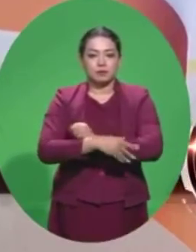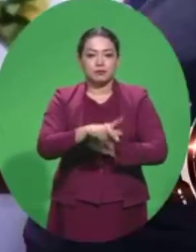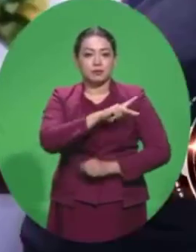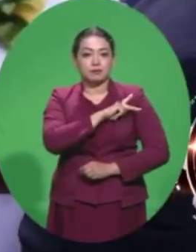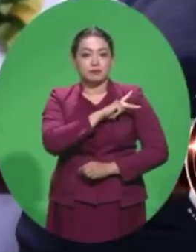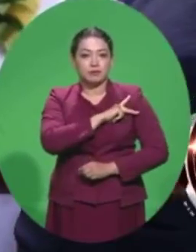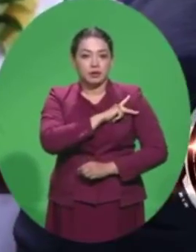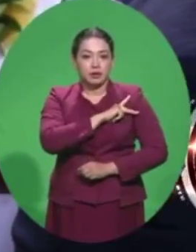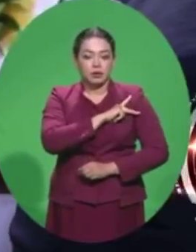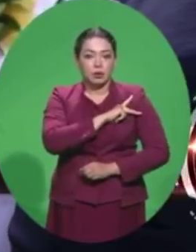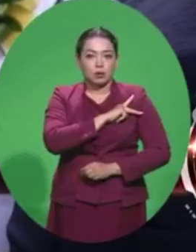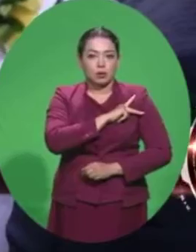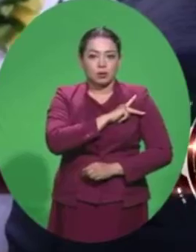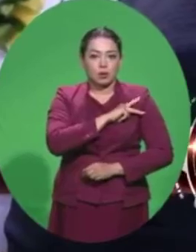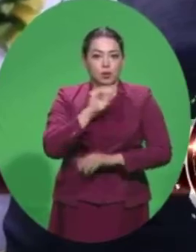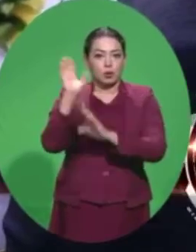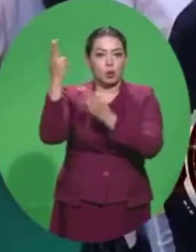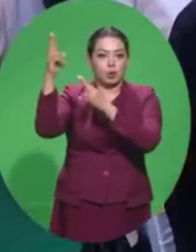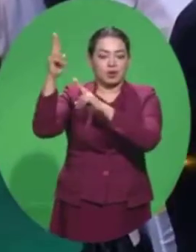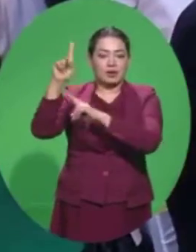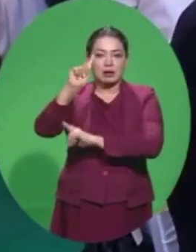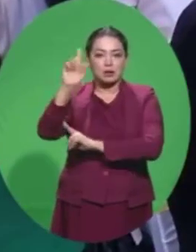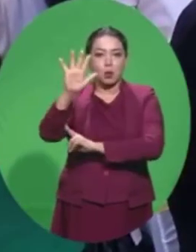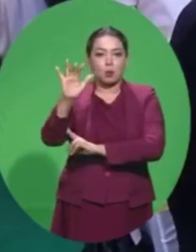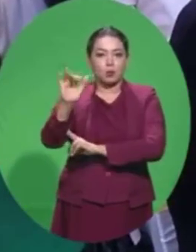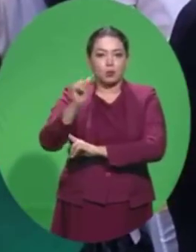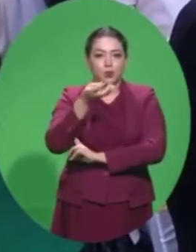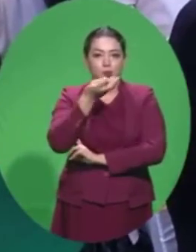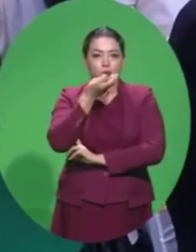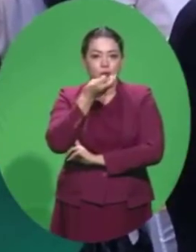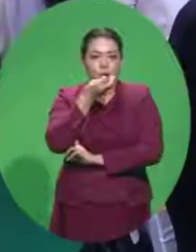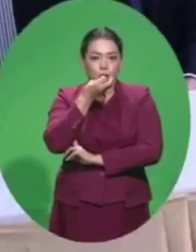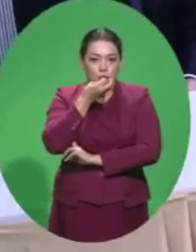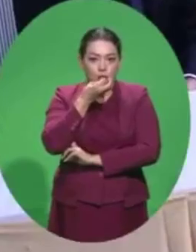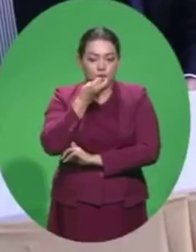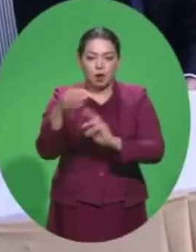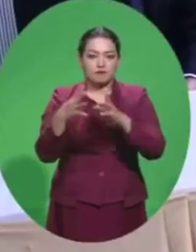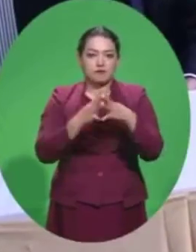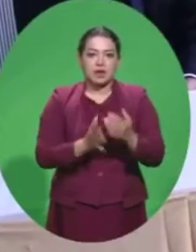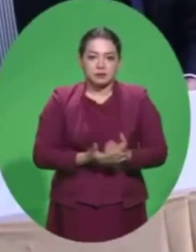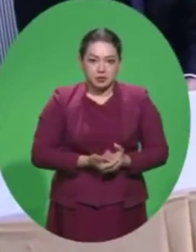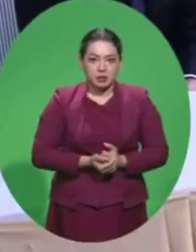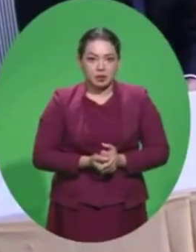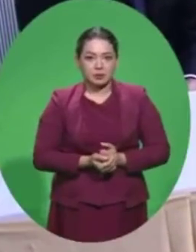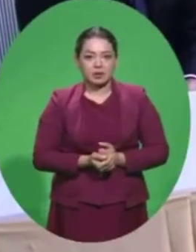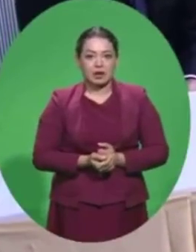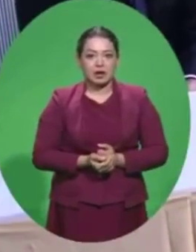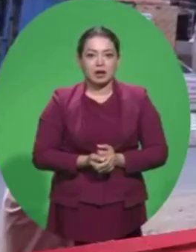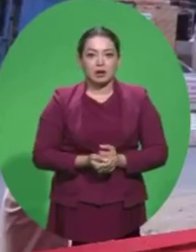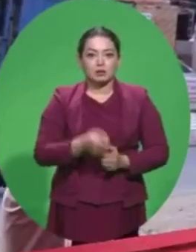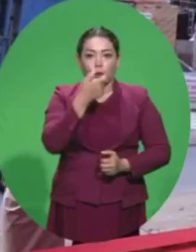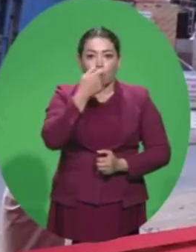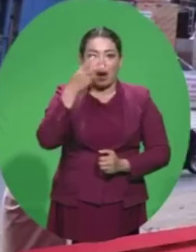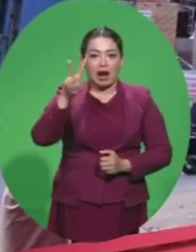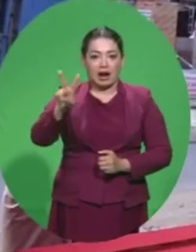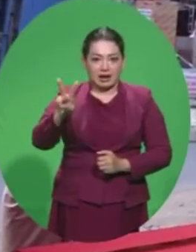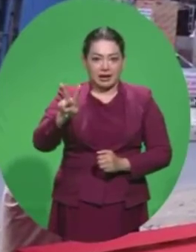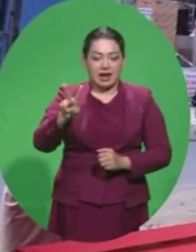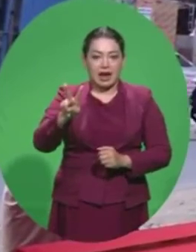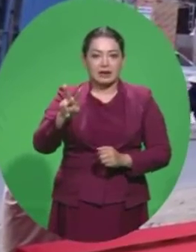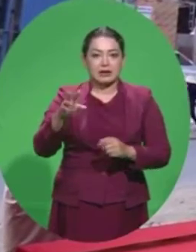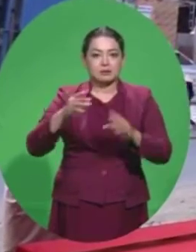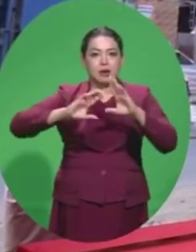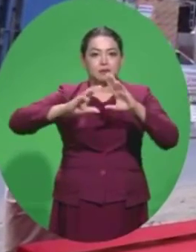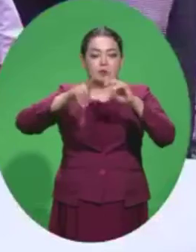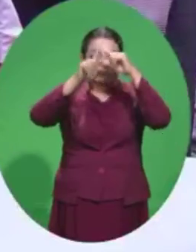lạm dụng thuốc và xét nghiệm. Trong đó, Victoria Healthcare Lương Định Của, phường Bình An, quận 2, thành phố Hồ Chí Minh là chi nhánh